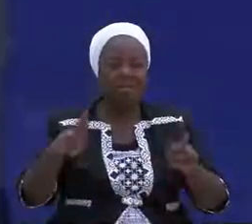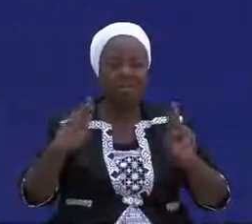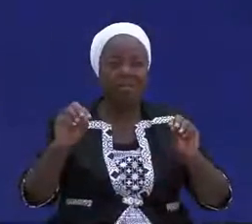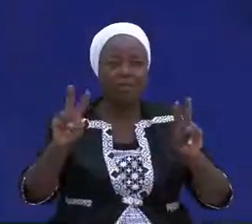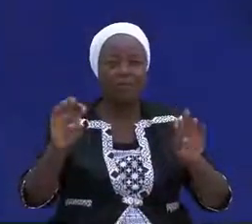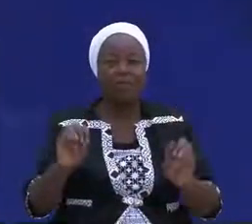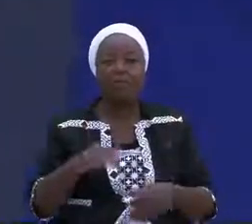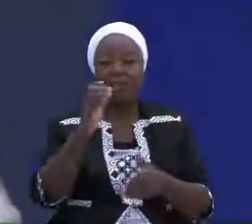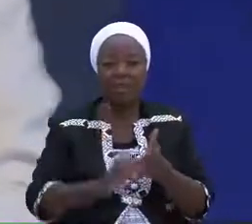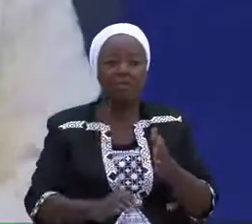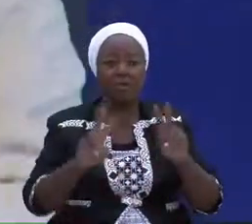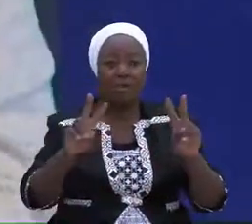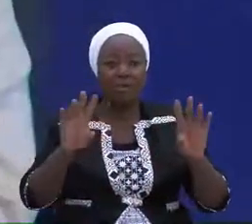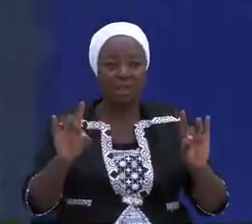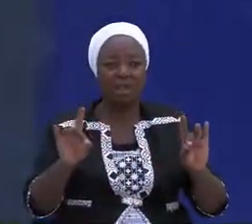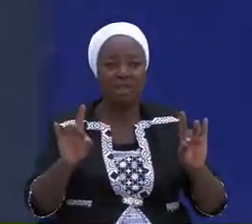28, 13.